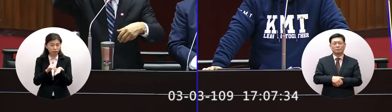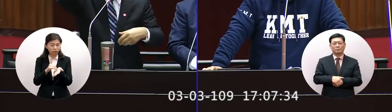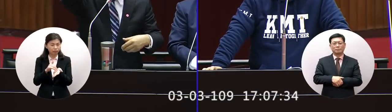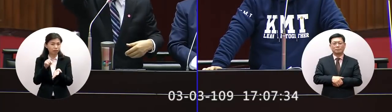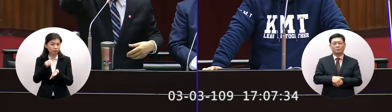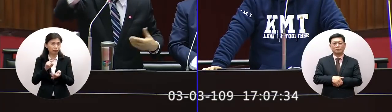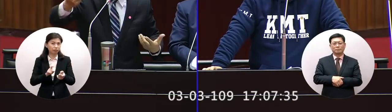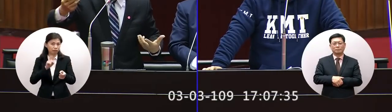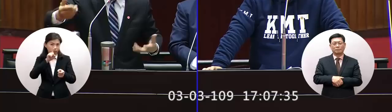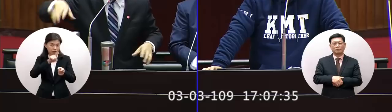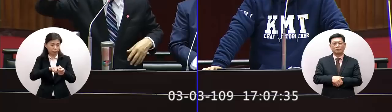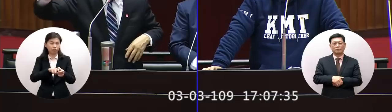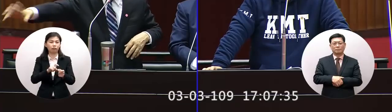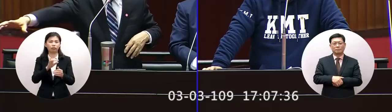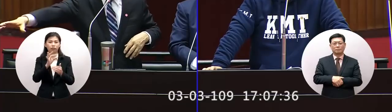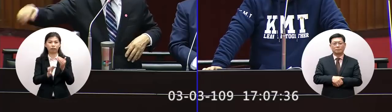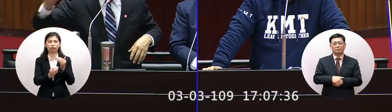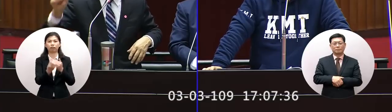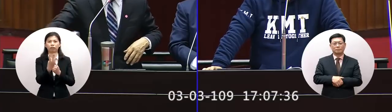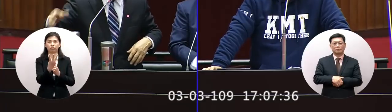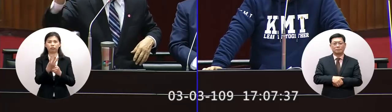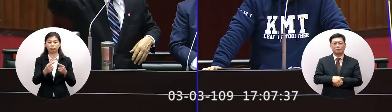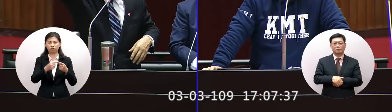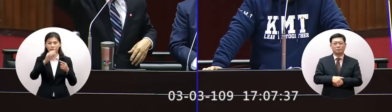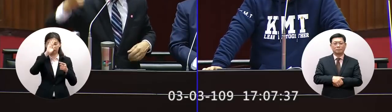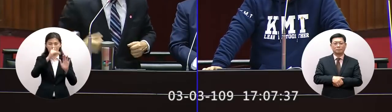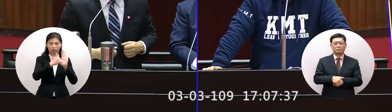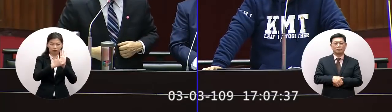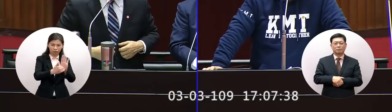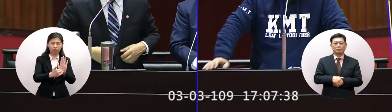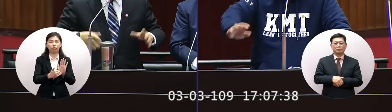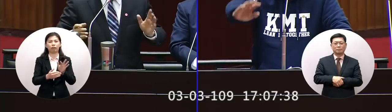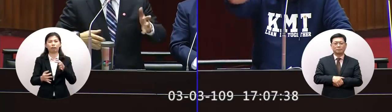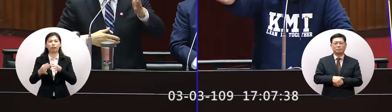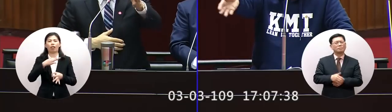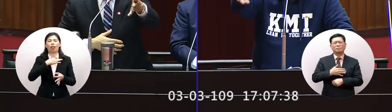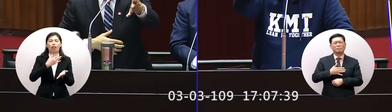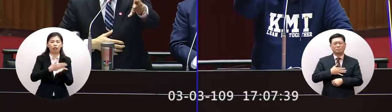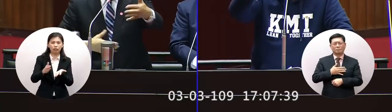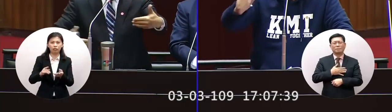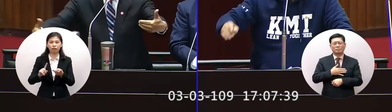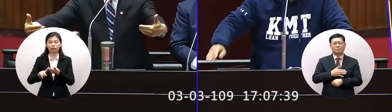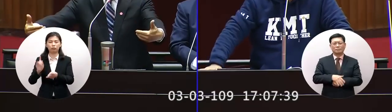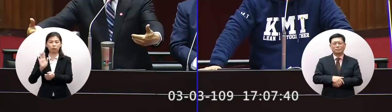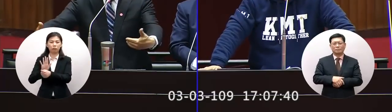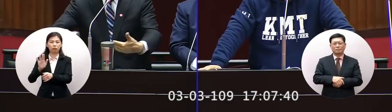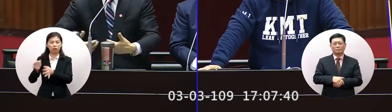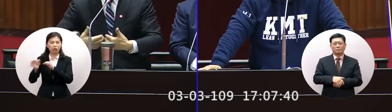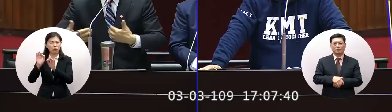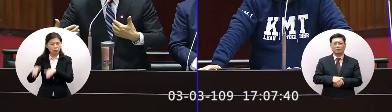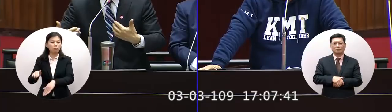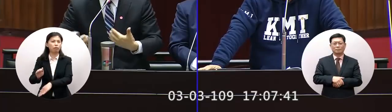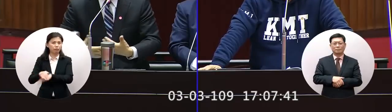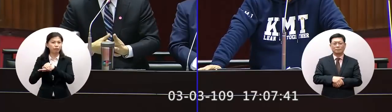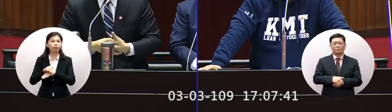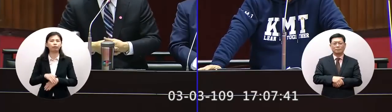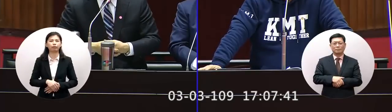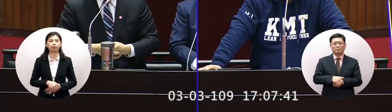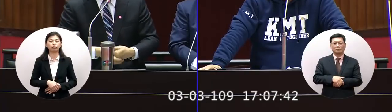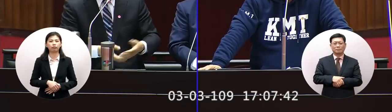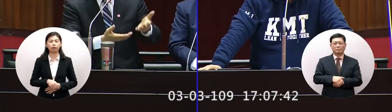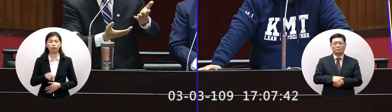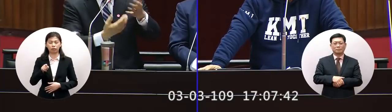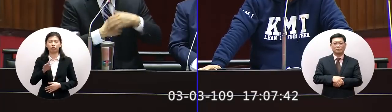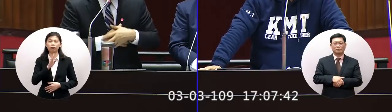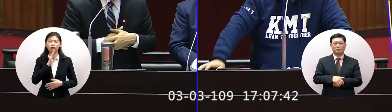即摆就是三个原则嘛，吼，防疫、纾困、振兴嘛。 这个我知道了。 民意代表，你就监督